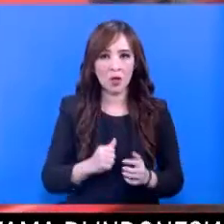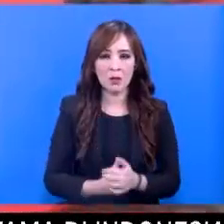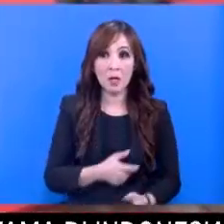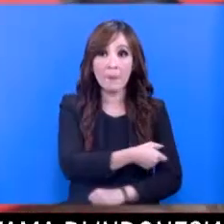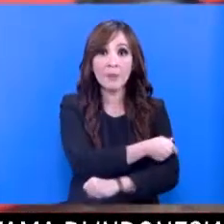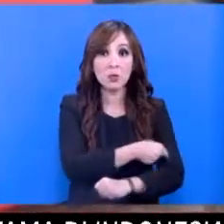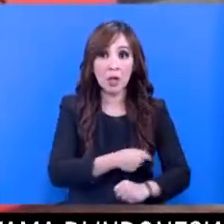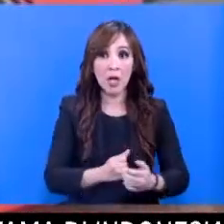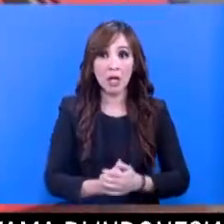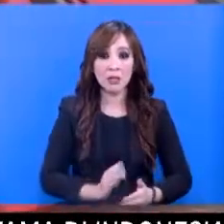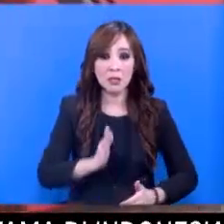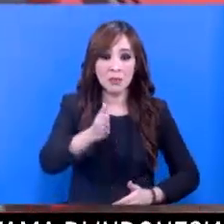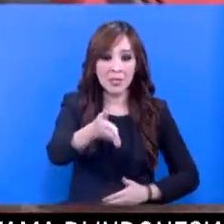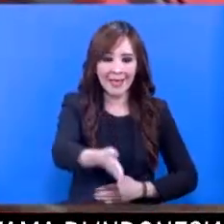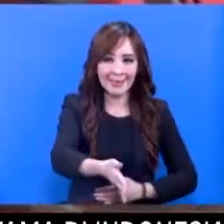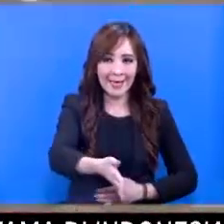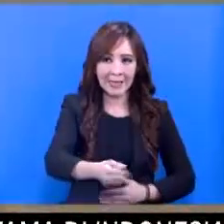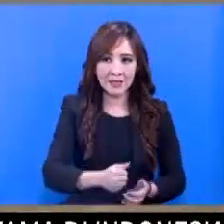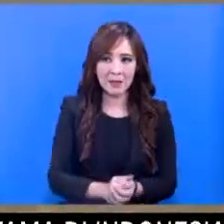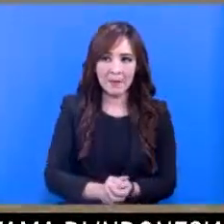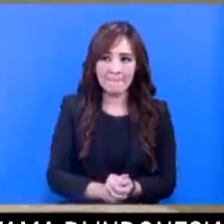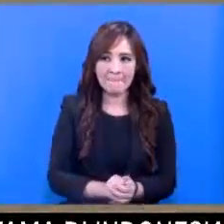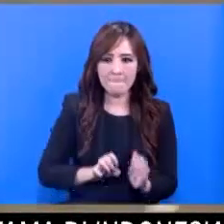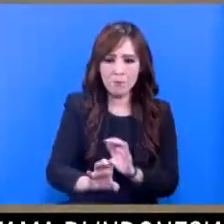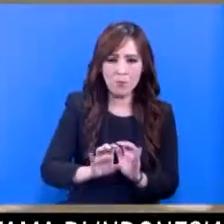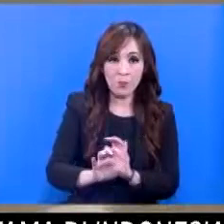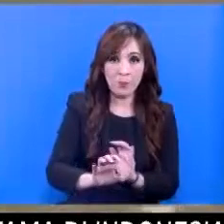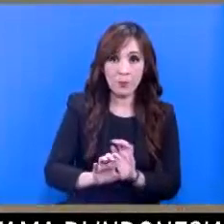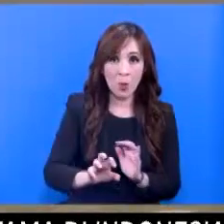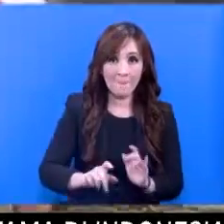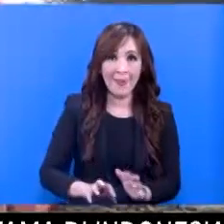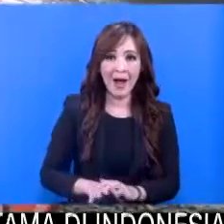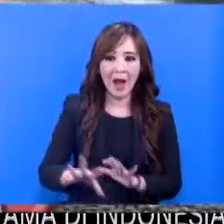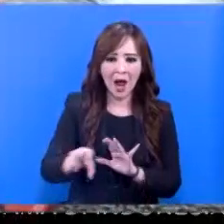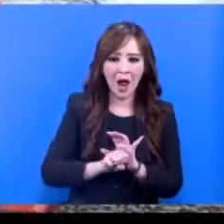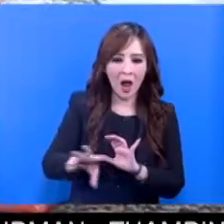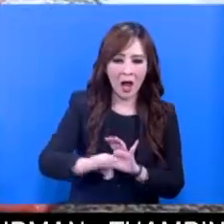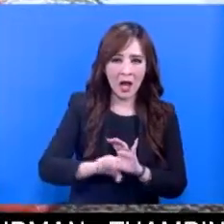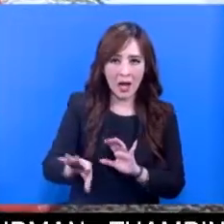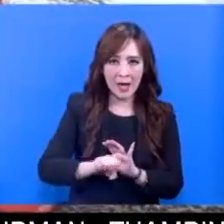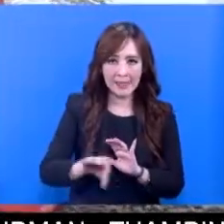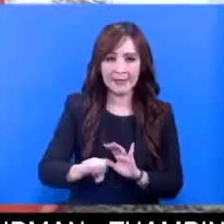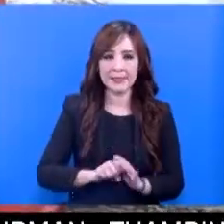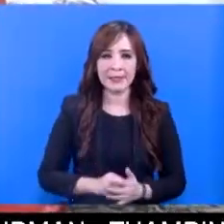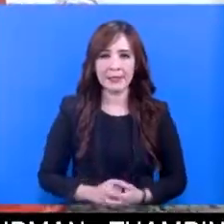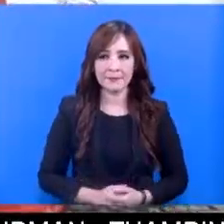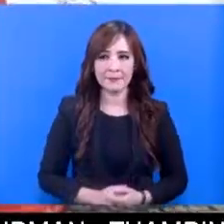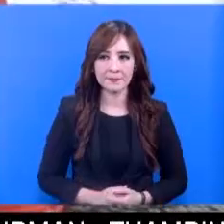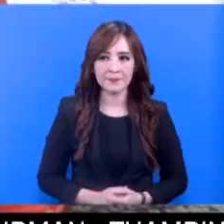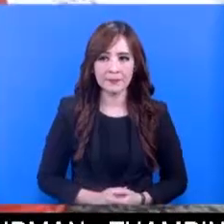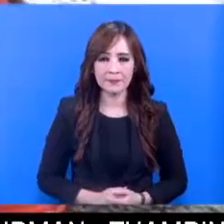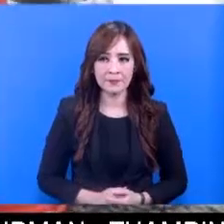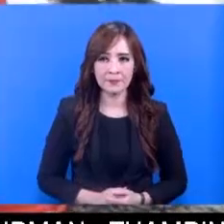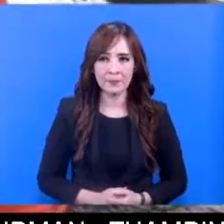Utara menerjunkan 2 pompa air apung dan 1 unit respon cepat untuk menyedot air. Sementara ketinggian